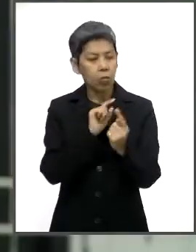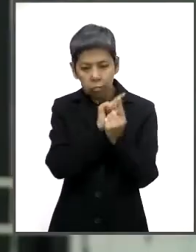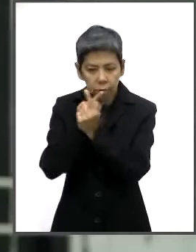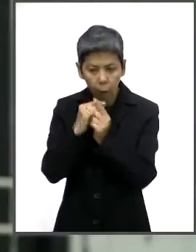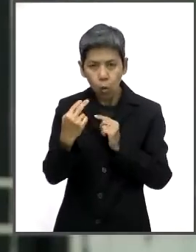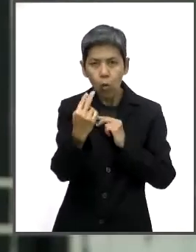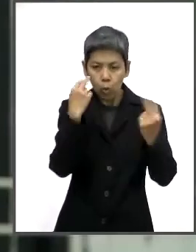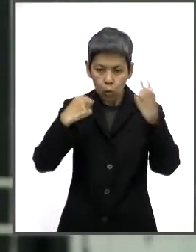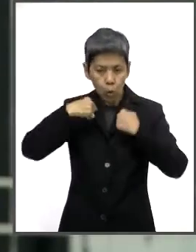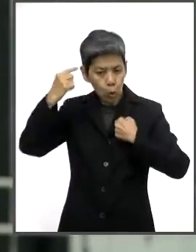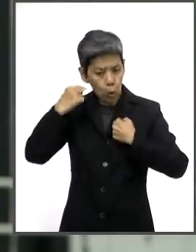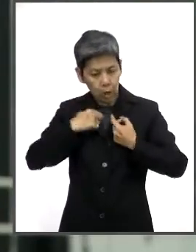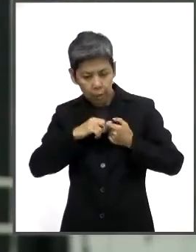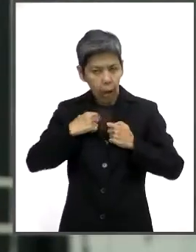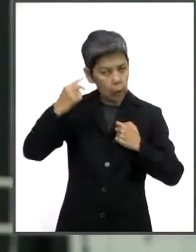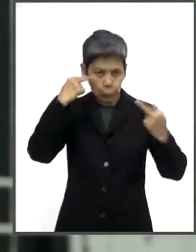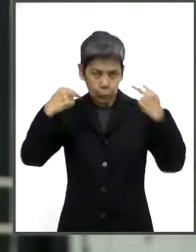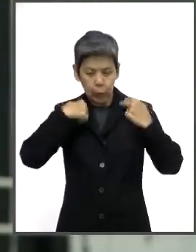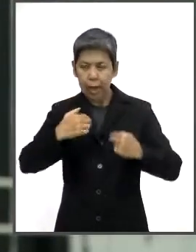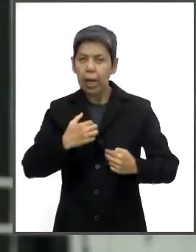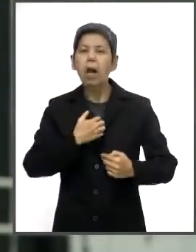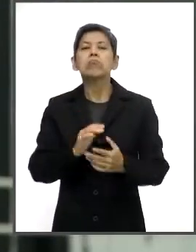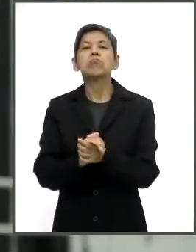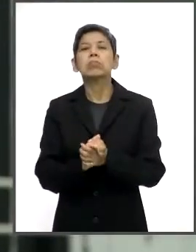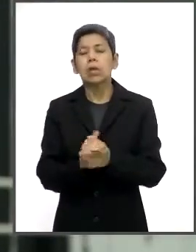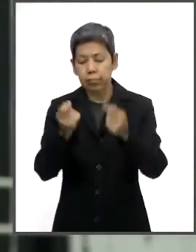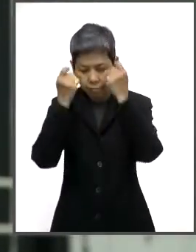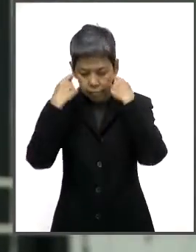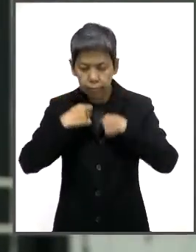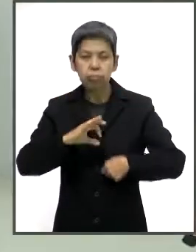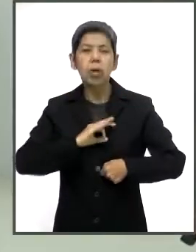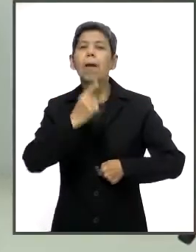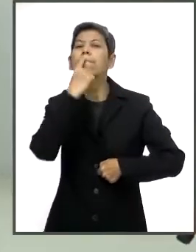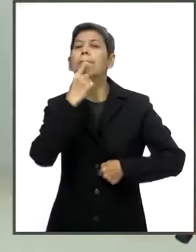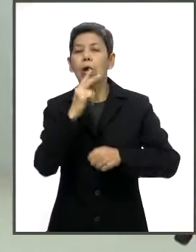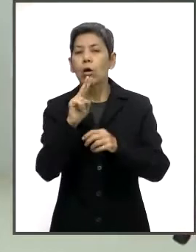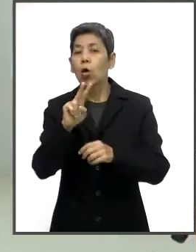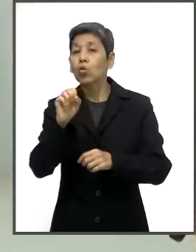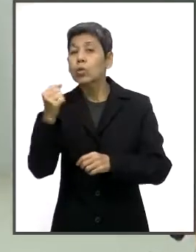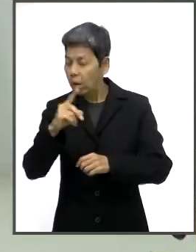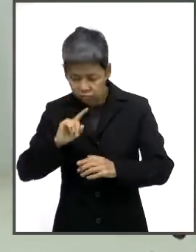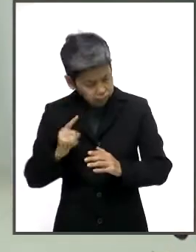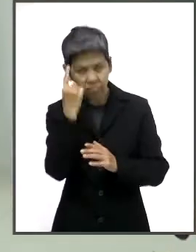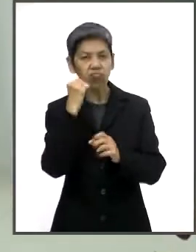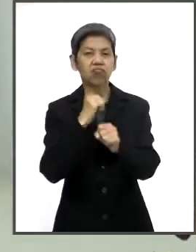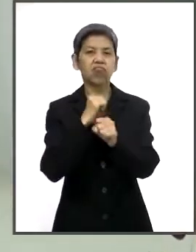คนรู้จักเราเริ่มรู้ว่าจุดอ่อนเราเป็นไงสุดท้ายตัวเองก็ได้แค่เหรียญทองแดงนะคะพอ2012พี่ก็กลับมาอีกครั้งก็เลยได้เห